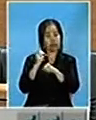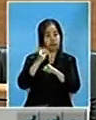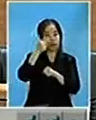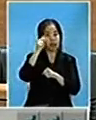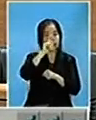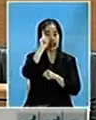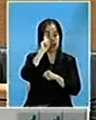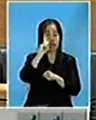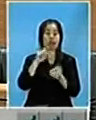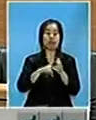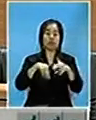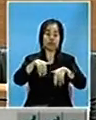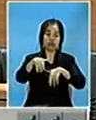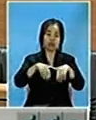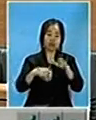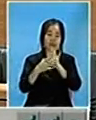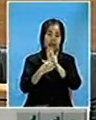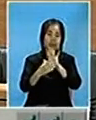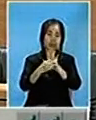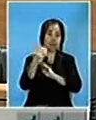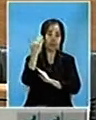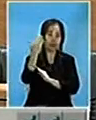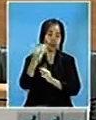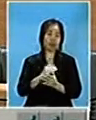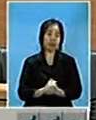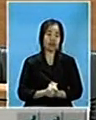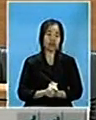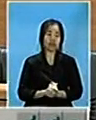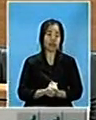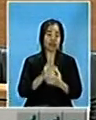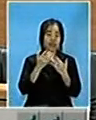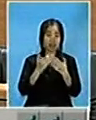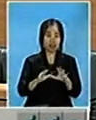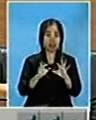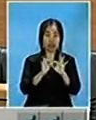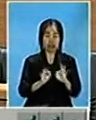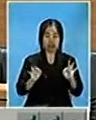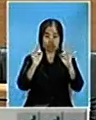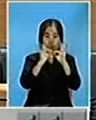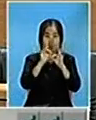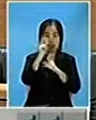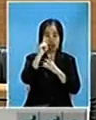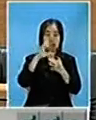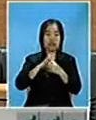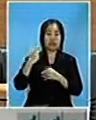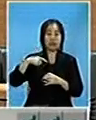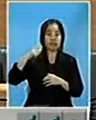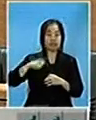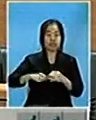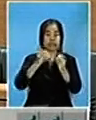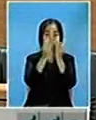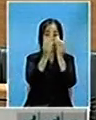านี้ครับและที่สำคัญที่ใกล้ตัวท่านมากก็คือศาลรัฐธรรมนูญคืออะไร